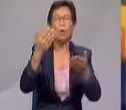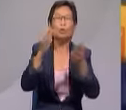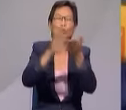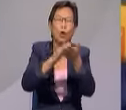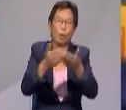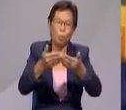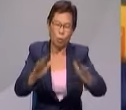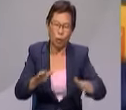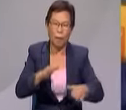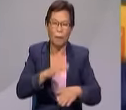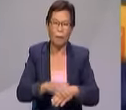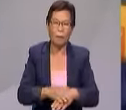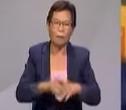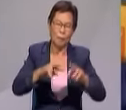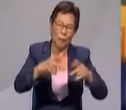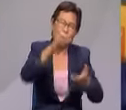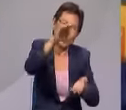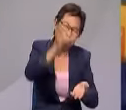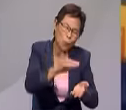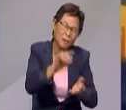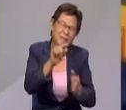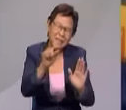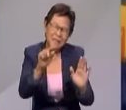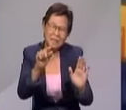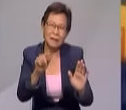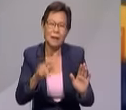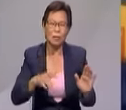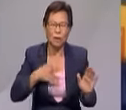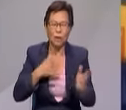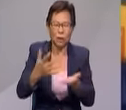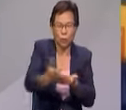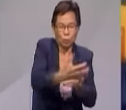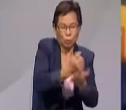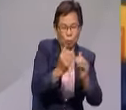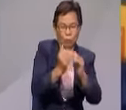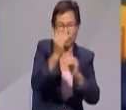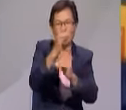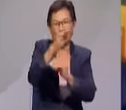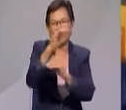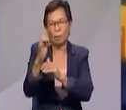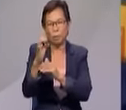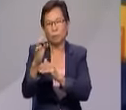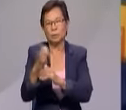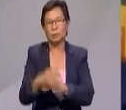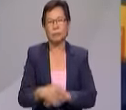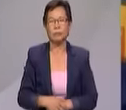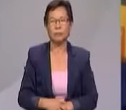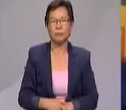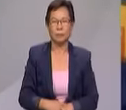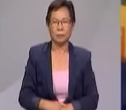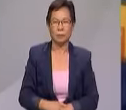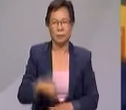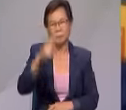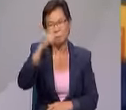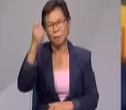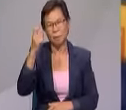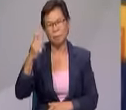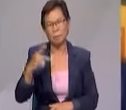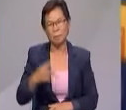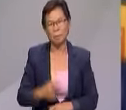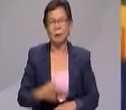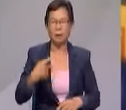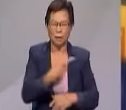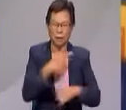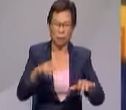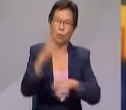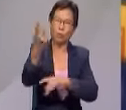Dia kemungkinan yang menyebabkan kurang sikitlah. Biasanya kutipan tu melebihi 400 lebih setiap hari lah. Tapi pasal mungkin pasal kita buat 2 hari jadi